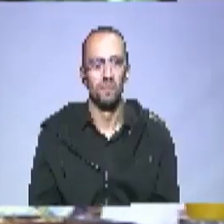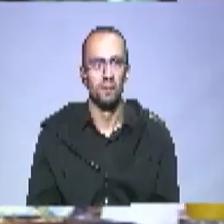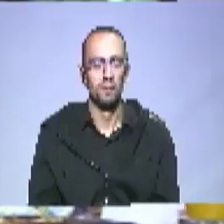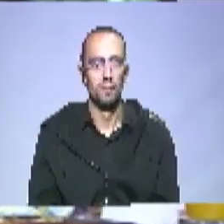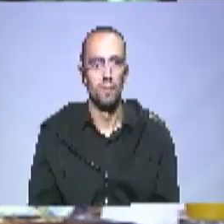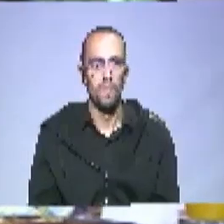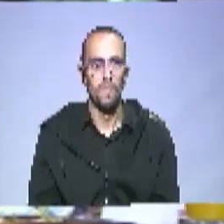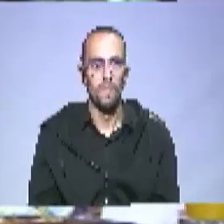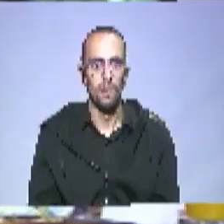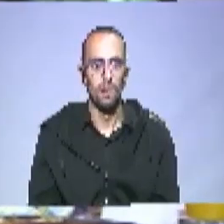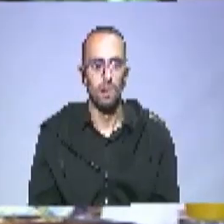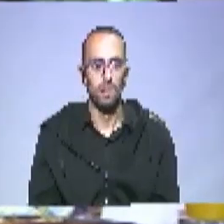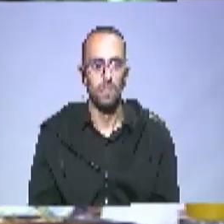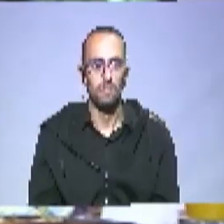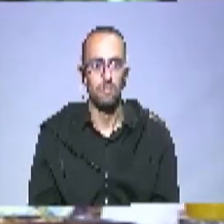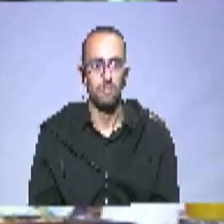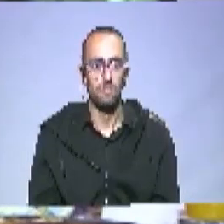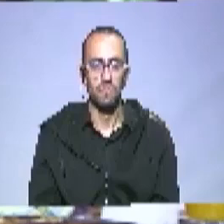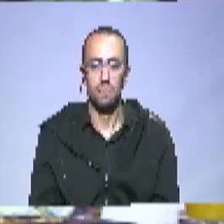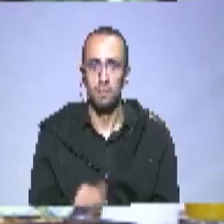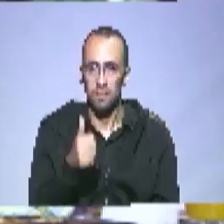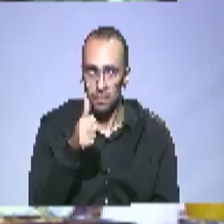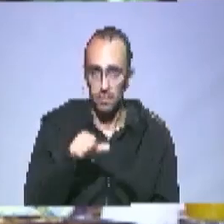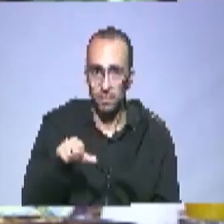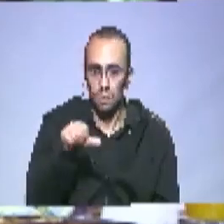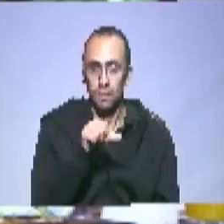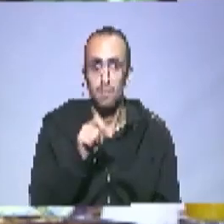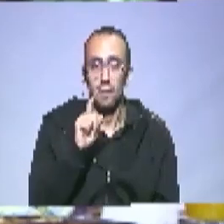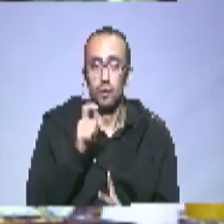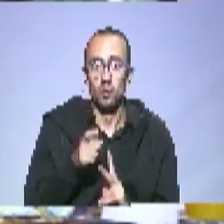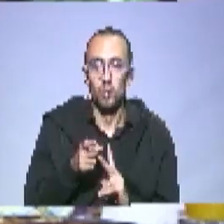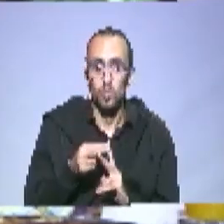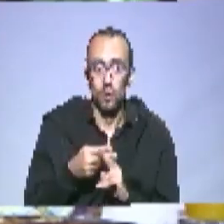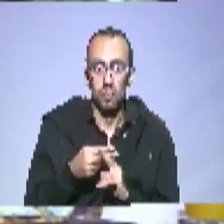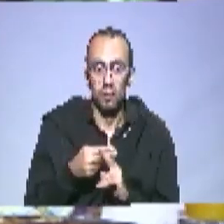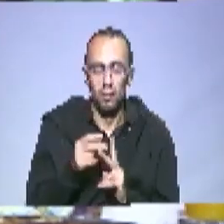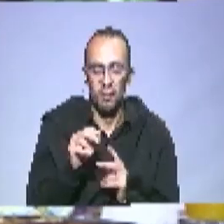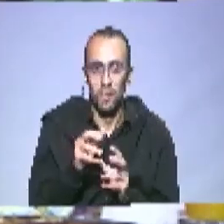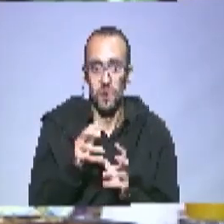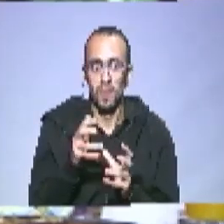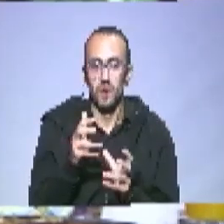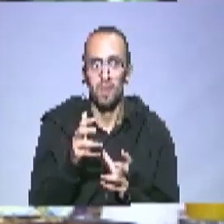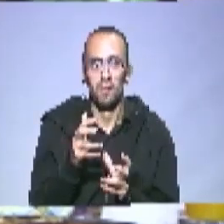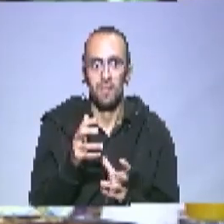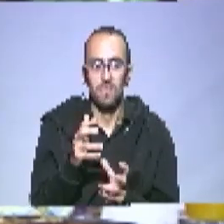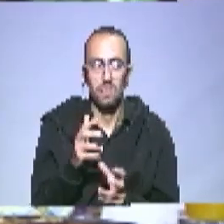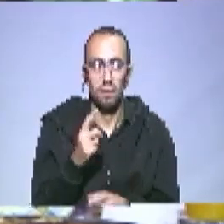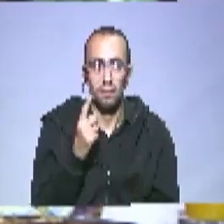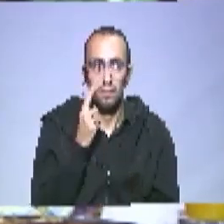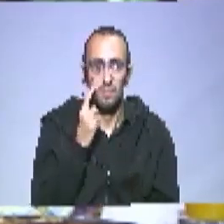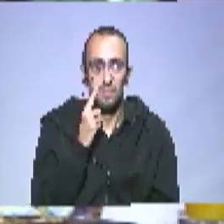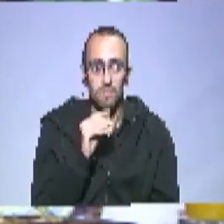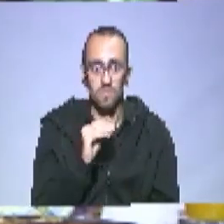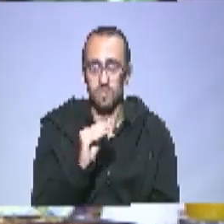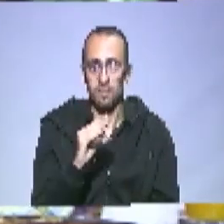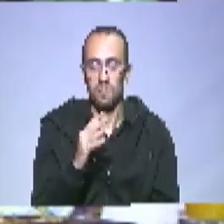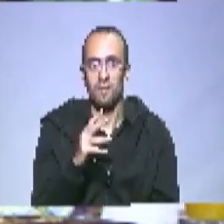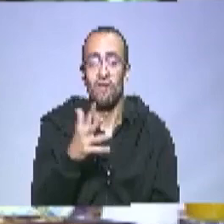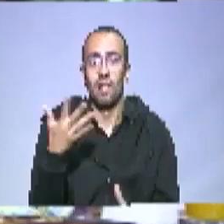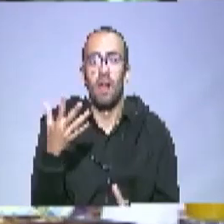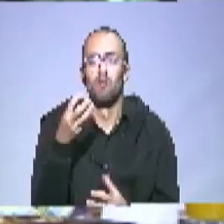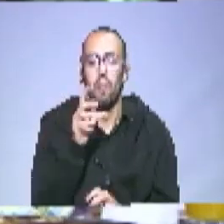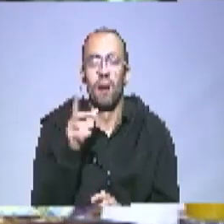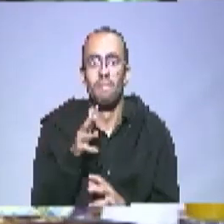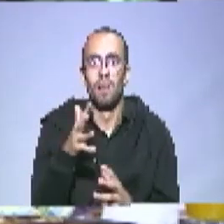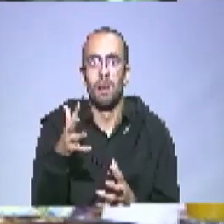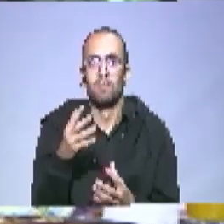كمان حلوه تركه ان انا احط لها ميه بتغلي لون البرتقال. بصي لون البرتقال طالع عامل ازاي ولون الكيكه عامل ازاي، رائعه